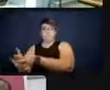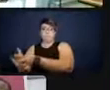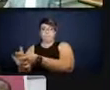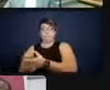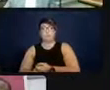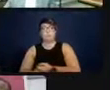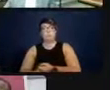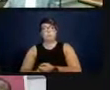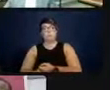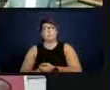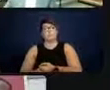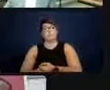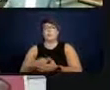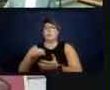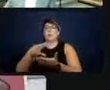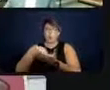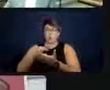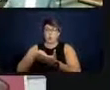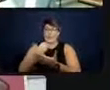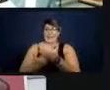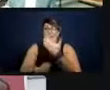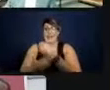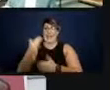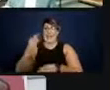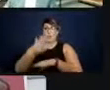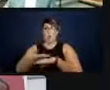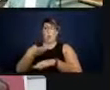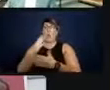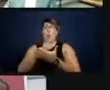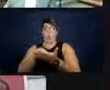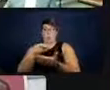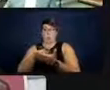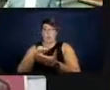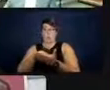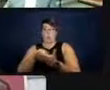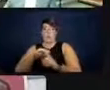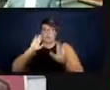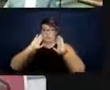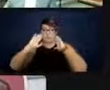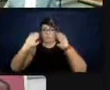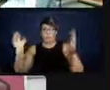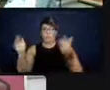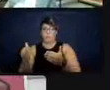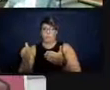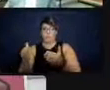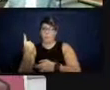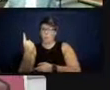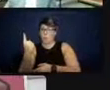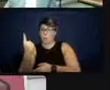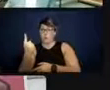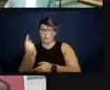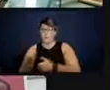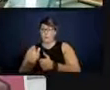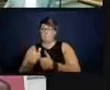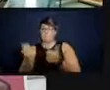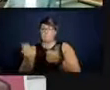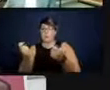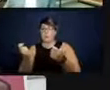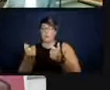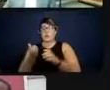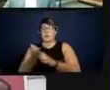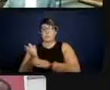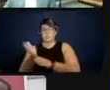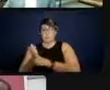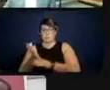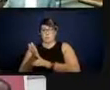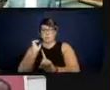المهارات العملية. وبالتالي نحن نقدم هذا التعليم المتمرس